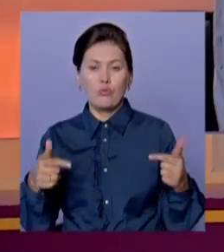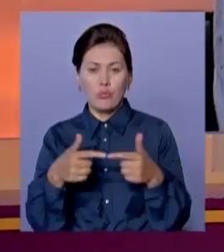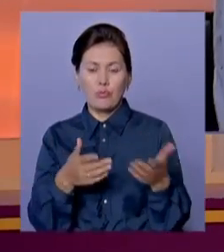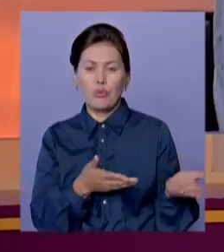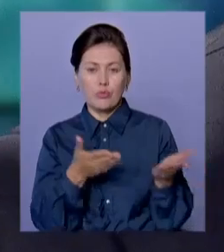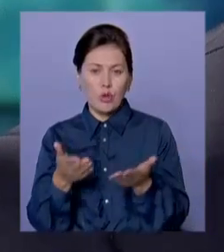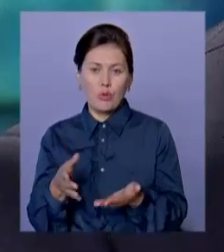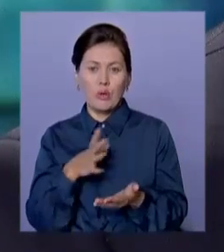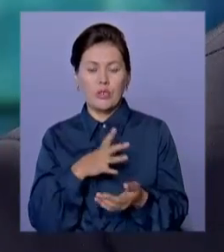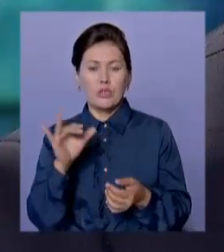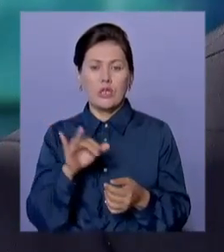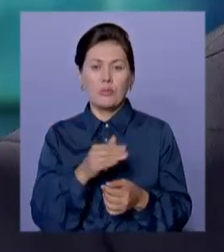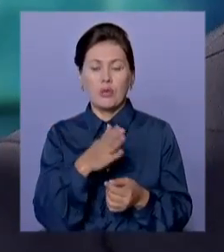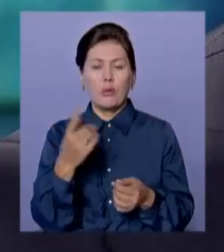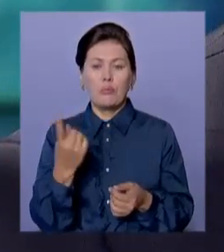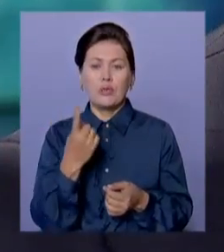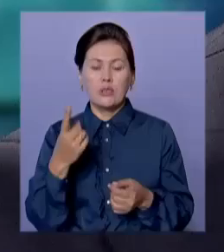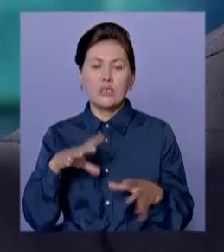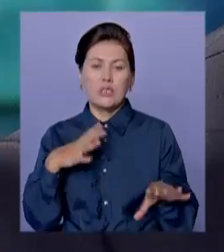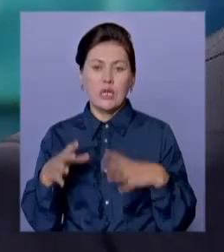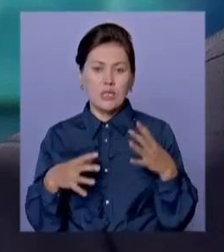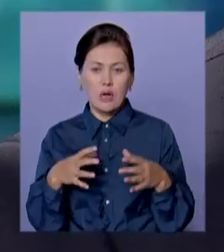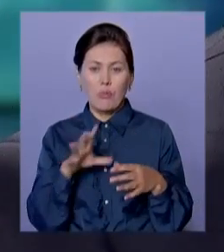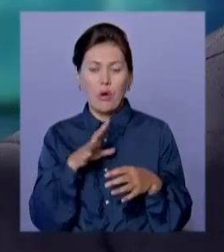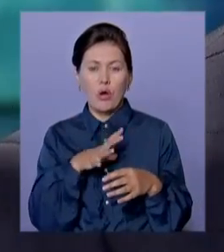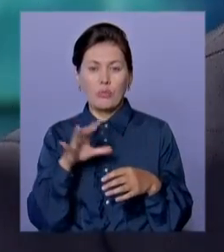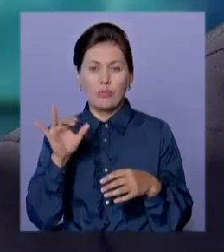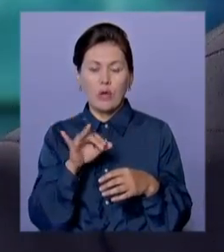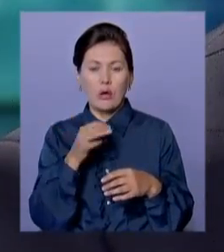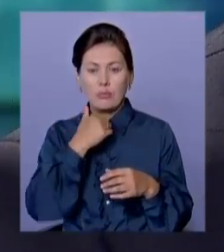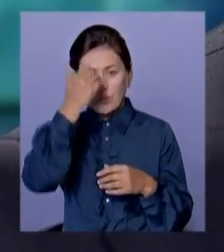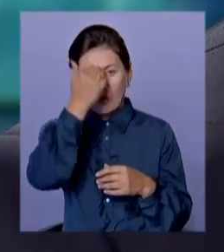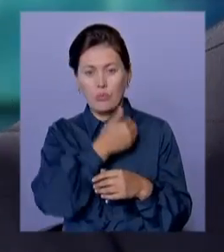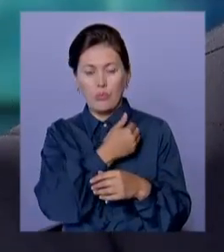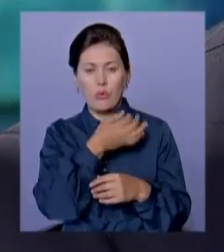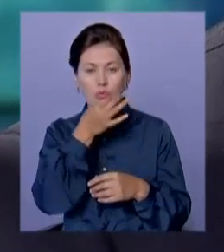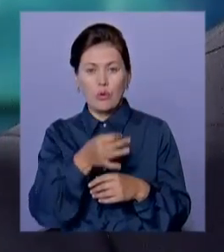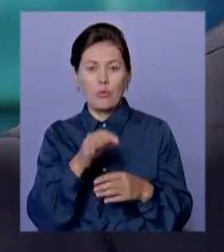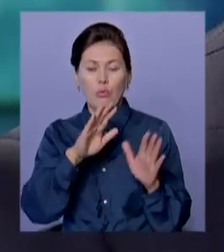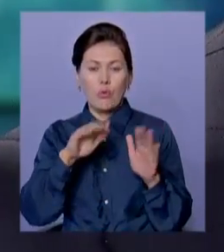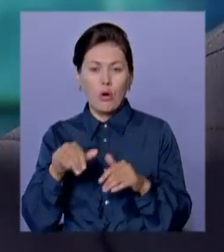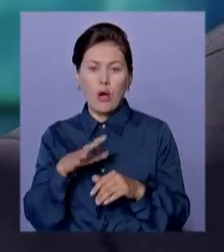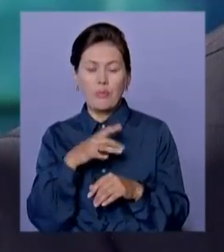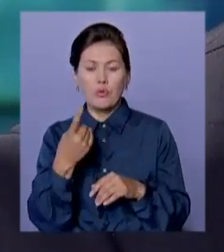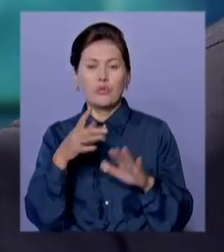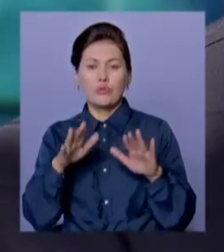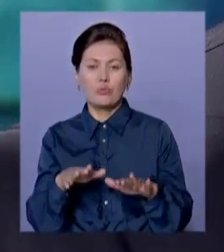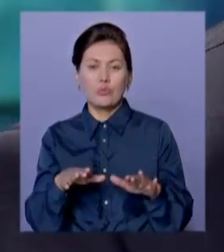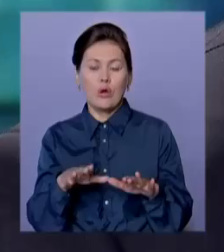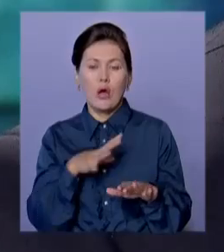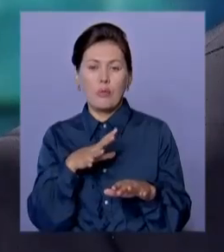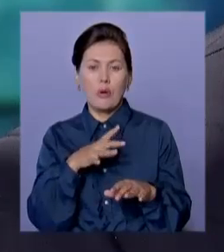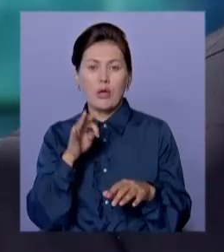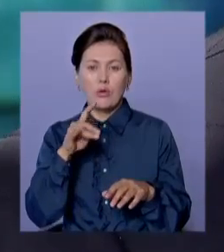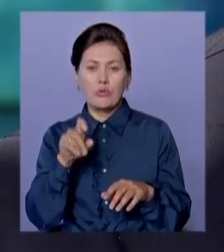болатын. Және сол бірінші тренеріме мында бір алғыс, рахмет айтым келеді. Содан кейін сол жерде